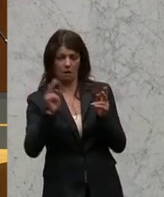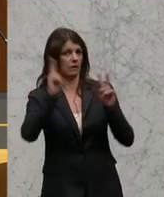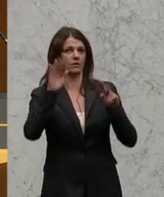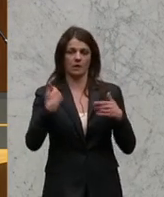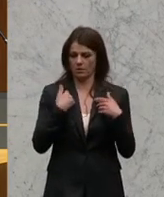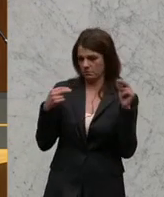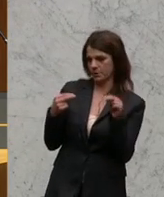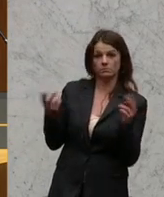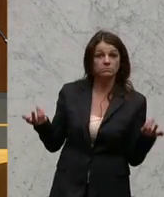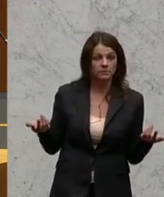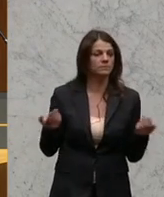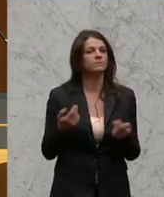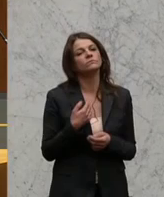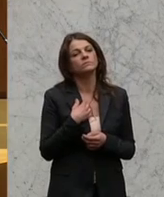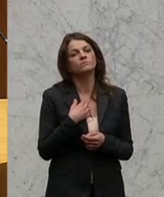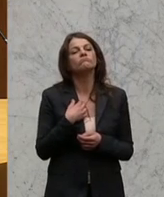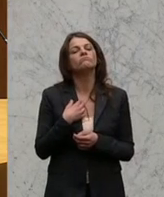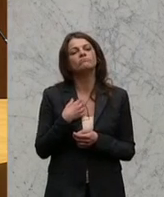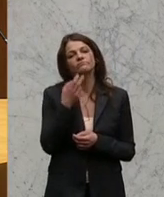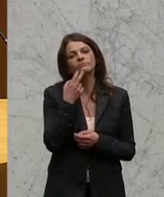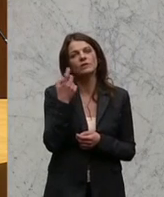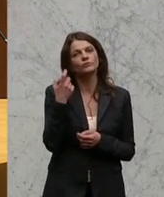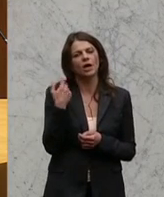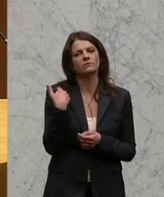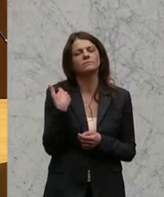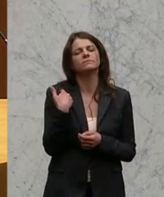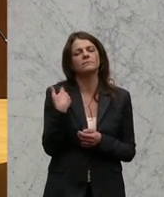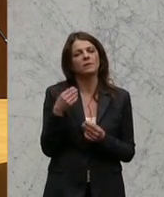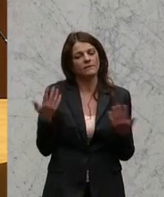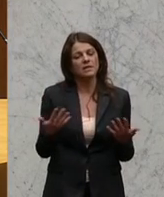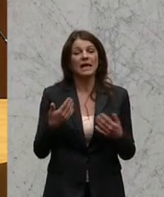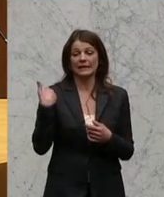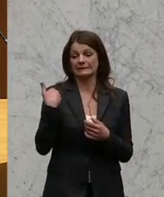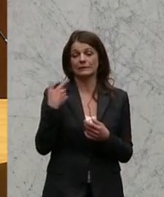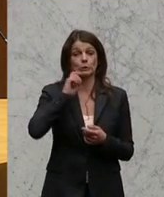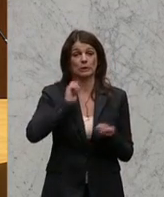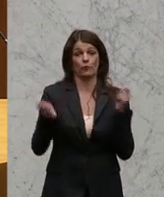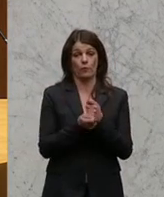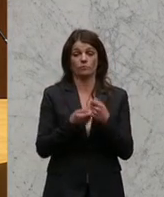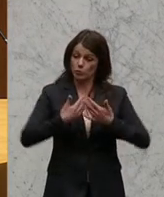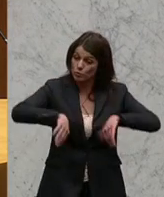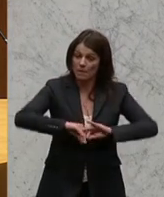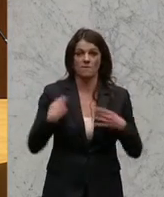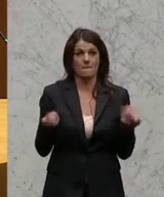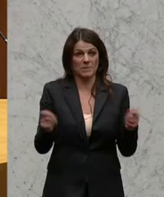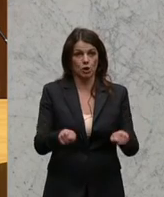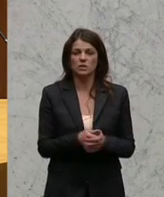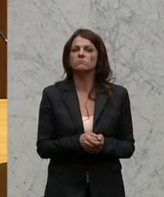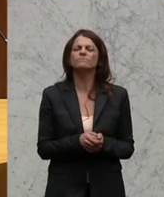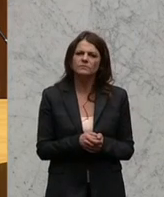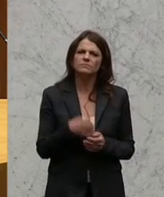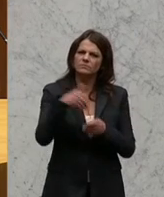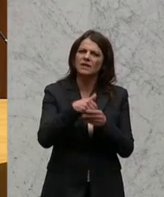Lassen Sie mich beginnen. Die letzte Steuerreform, die wir hier gemeinsam beschlossen haben, wurde mit